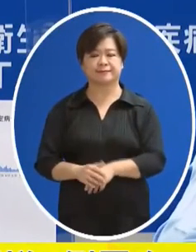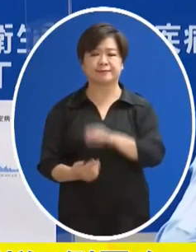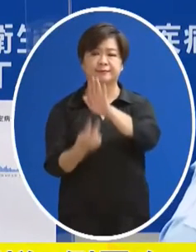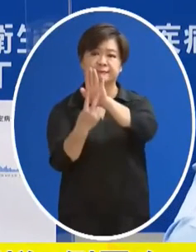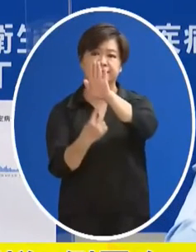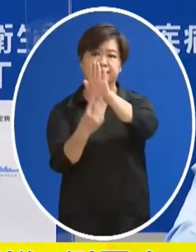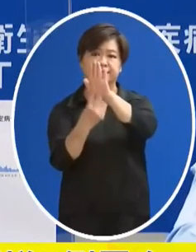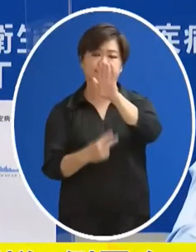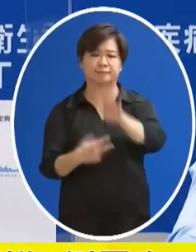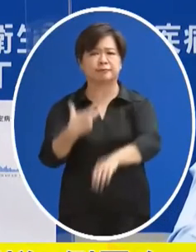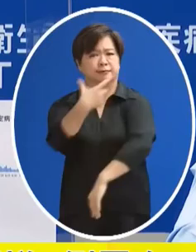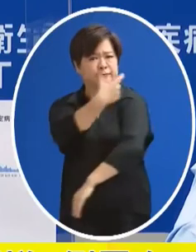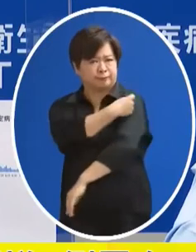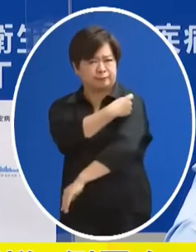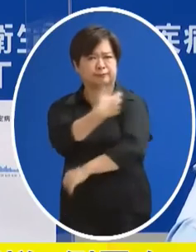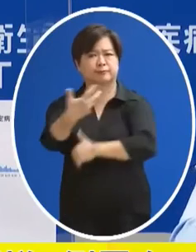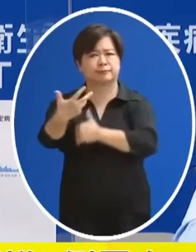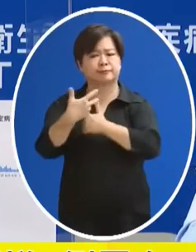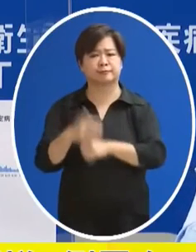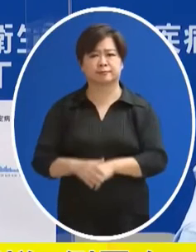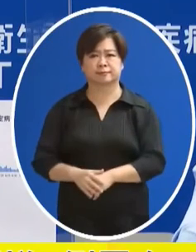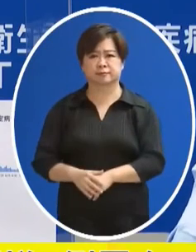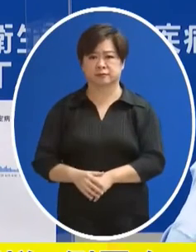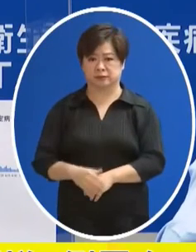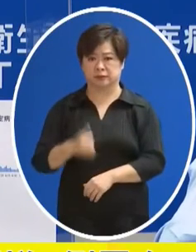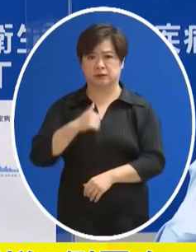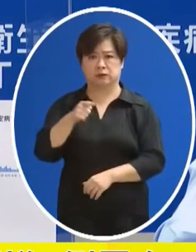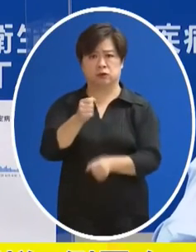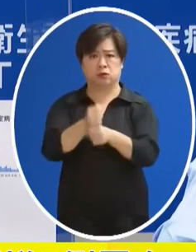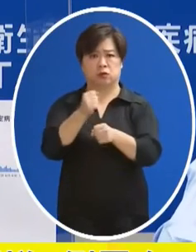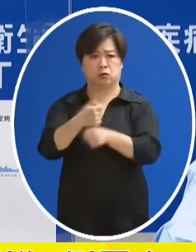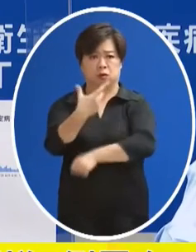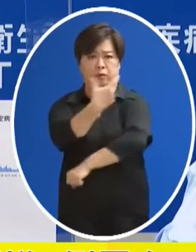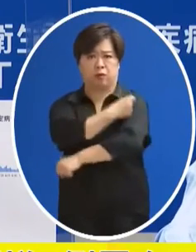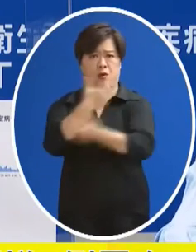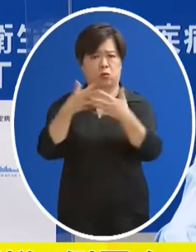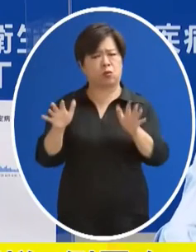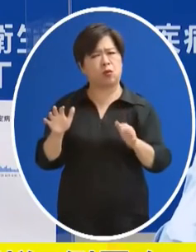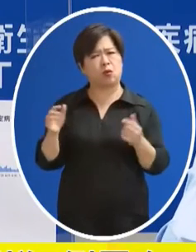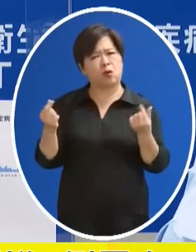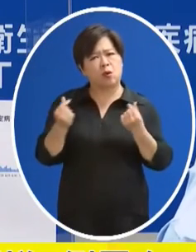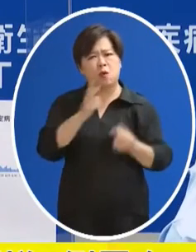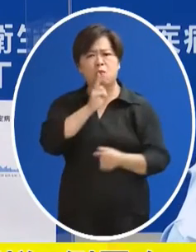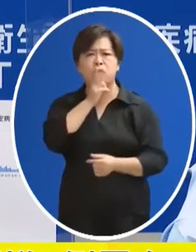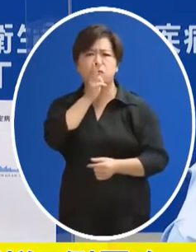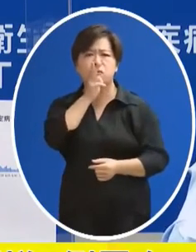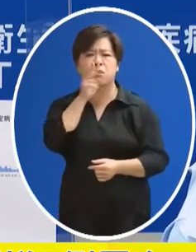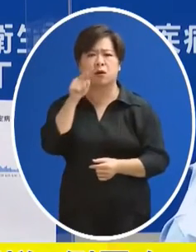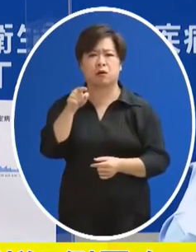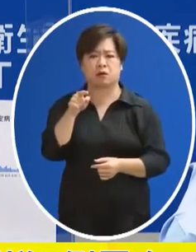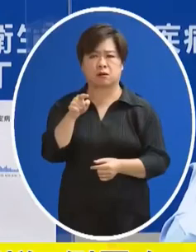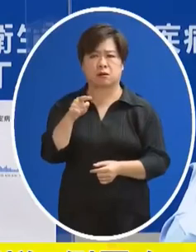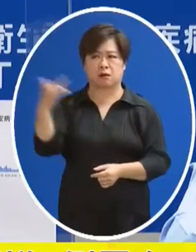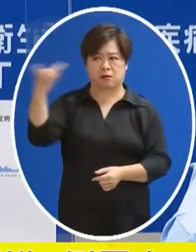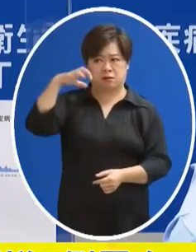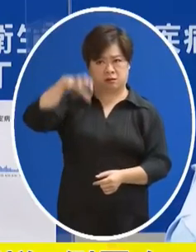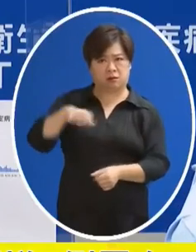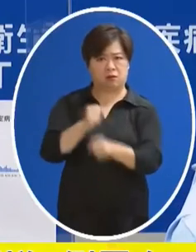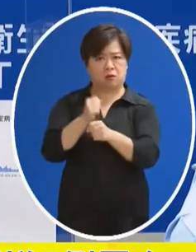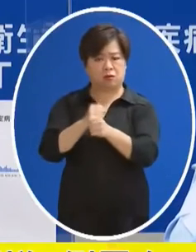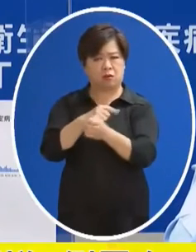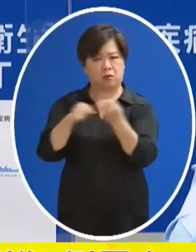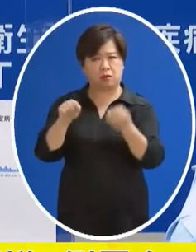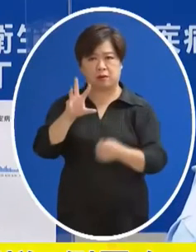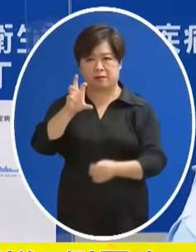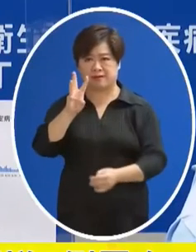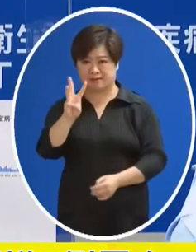面有提到一些接种，其实接种率很高，好像大概只有2位哈，在这一批我们在边境的人员83位